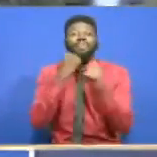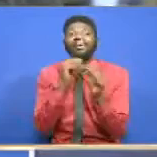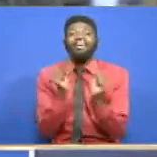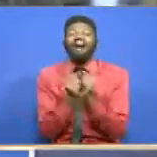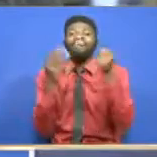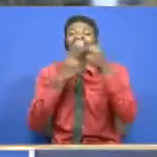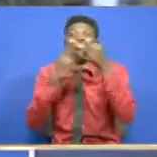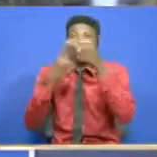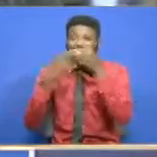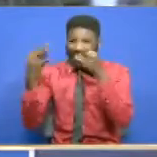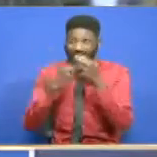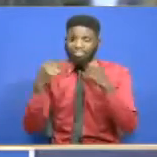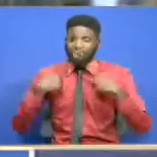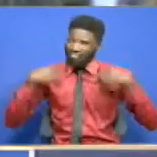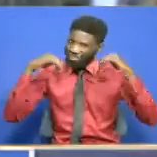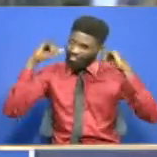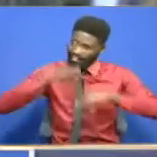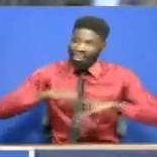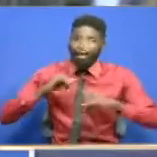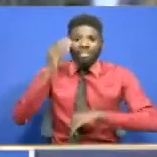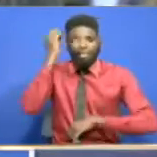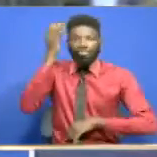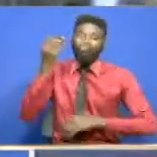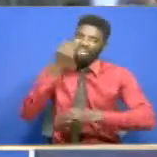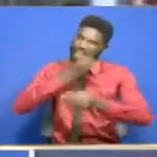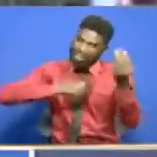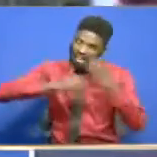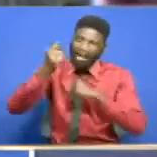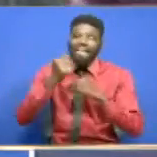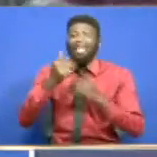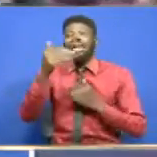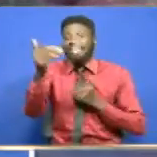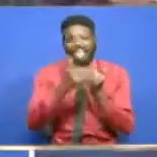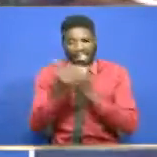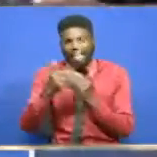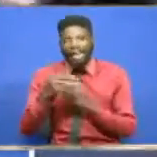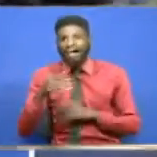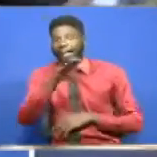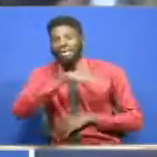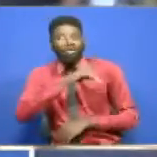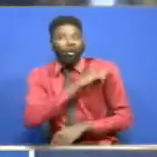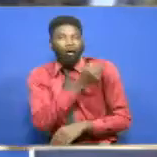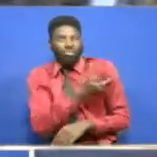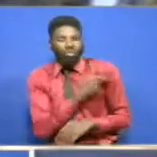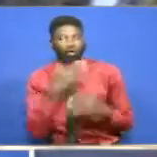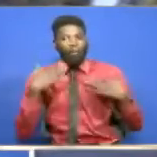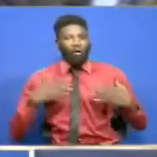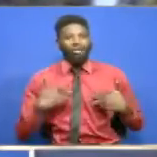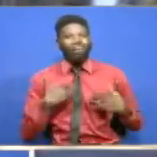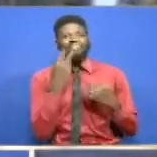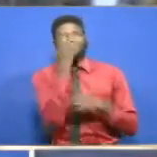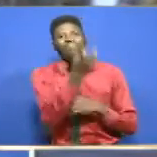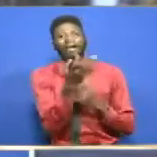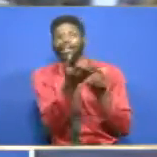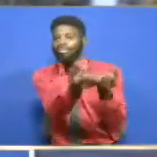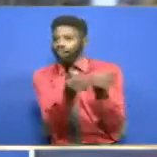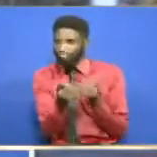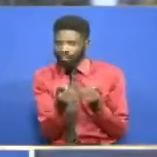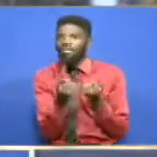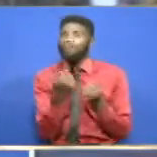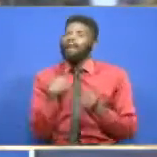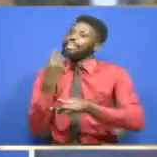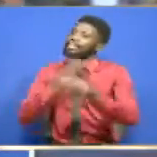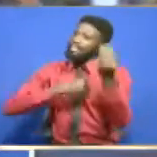Kiambu. Nikiuzia hapa Kiambu hii karibu na mochari. Nimekuwa nikiuzia mageneza hapo. Sasa imekuwaje? Nimekuwa ati